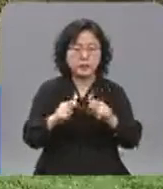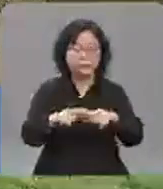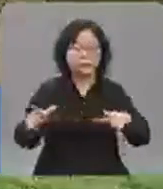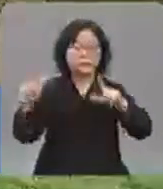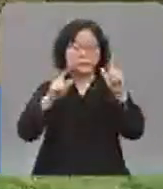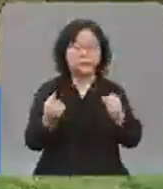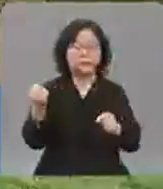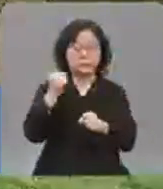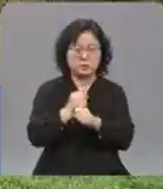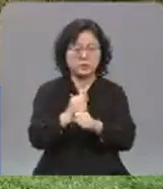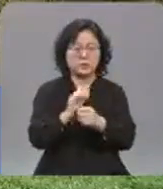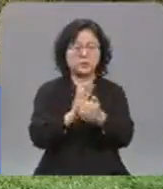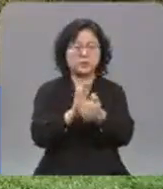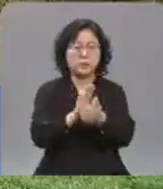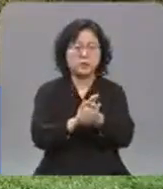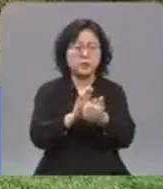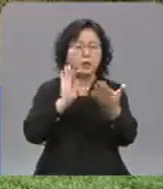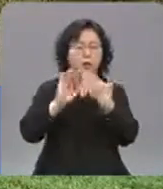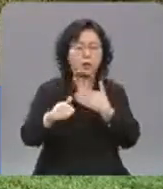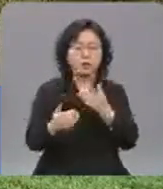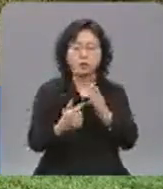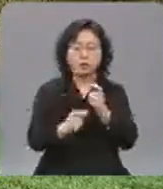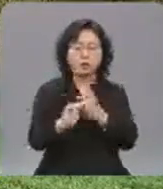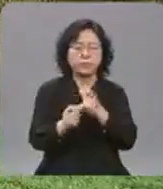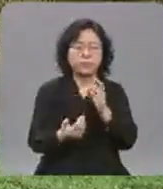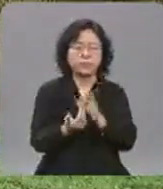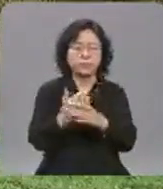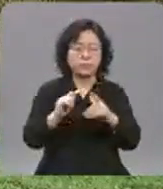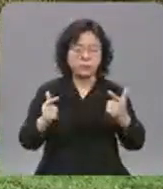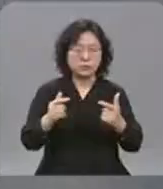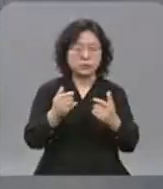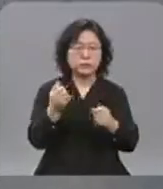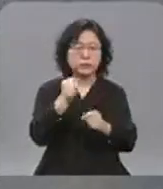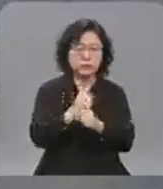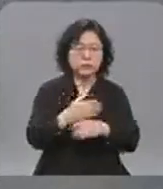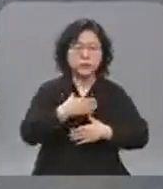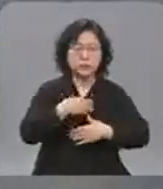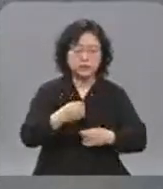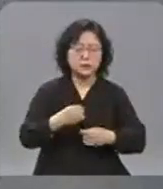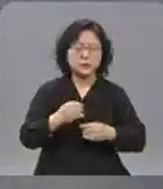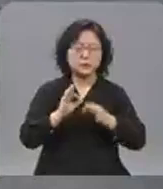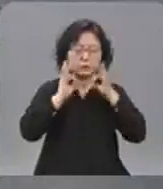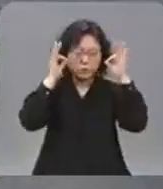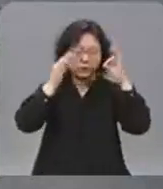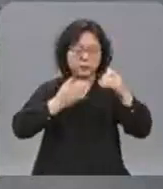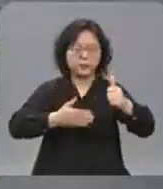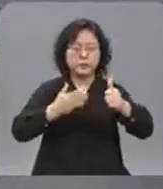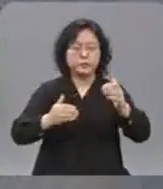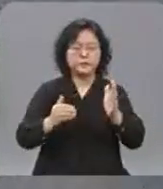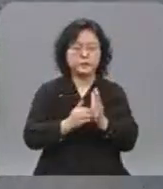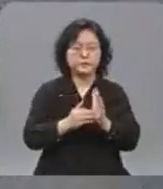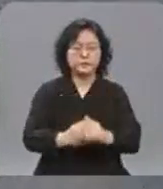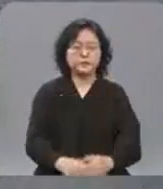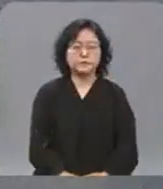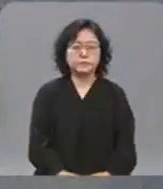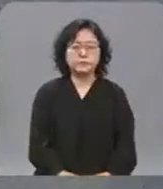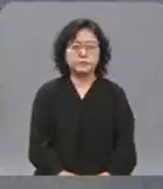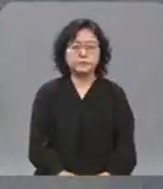신속하게 지원하고 추후 피해가 발생하지 않도록 복구 사업과 안전 조치에 만전을 기해달라고